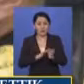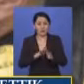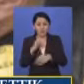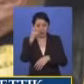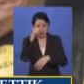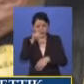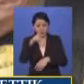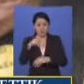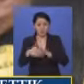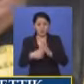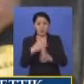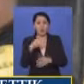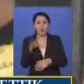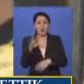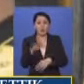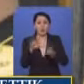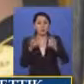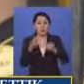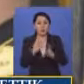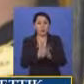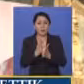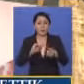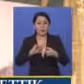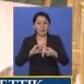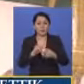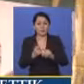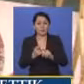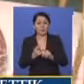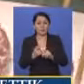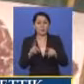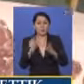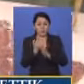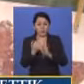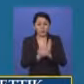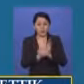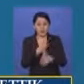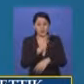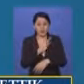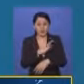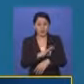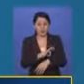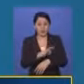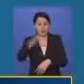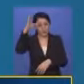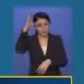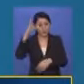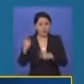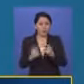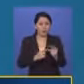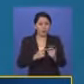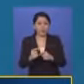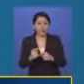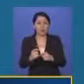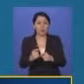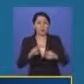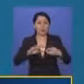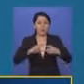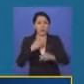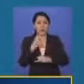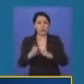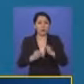жаңа экологиялық кодекс әзірленіп, саяси реформалардың алғашқы пакеті де жүзеге асырылды. Билік пен қоғам арасындағы сындарлы